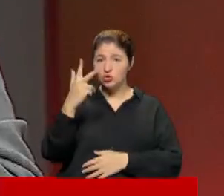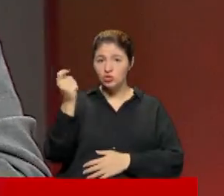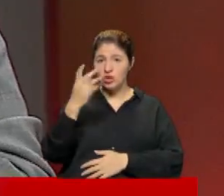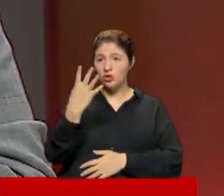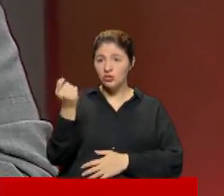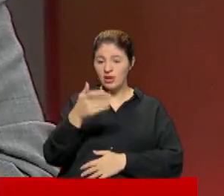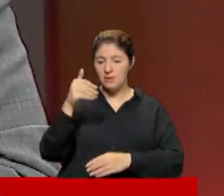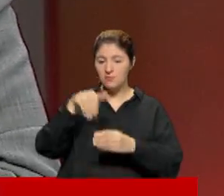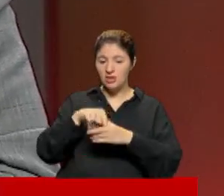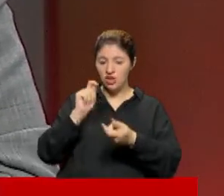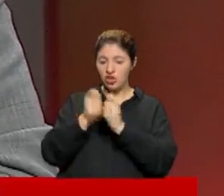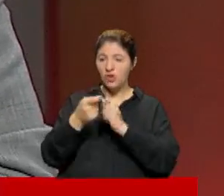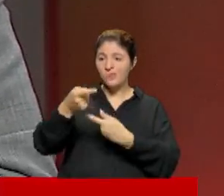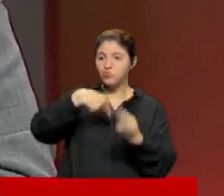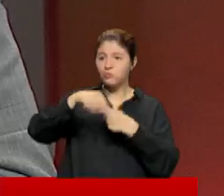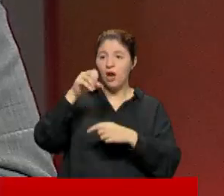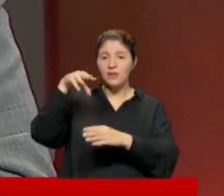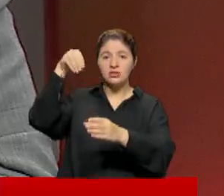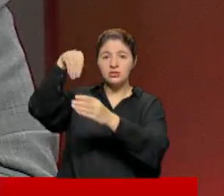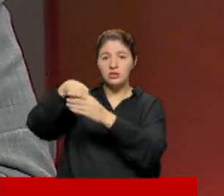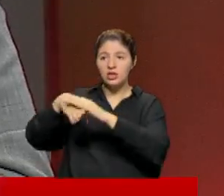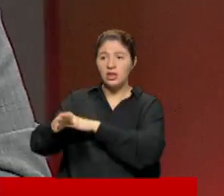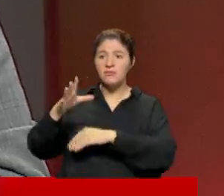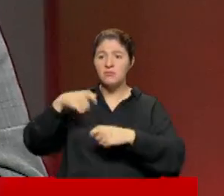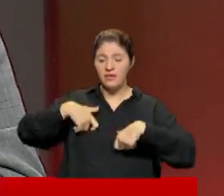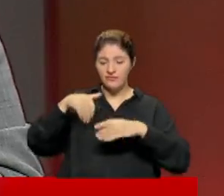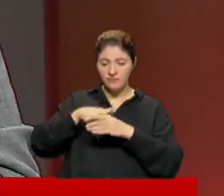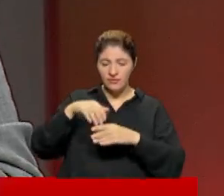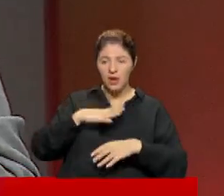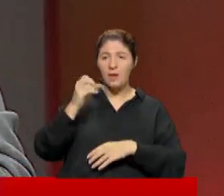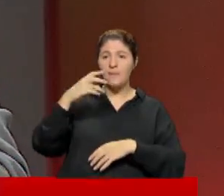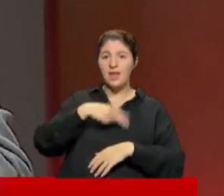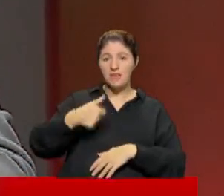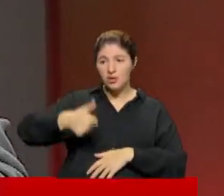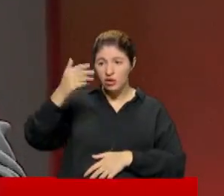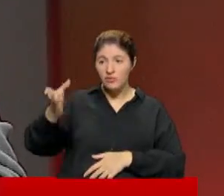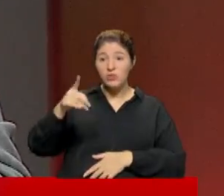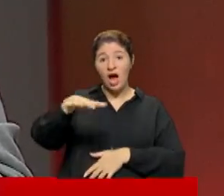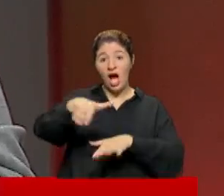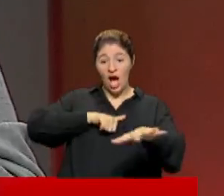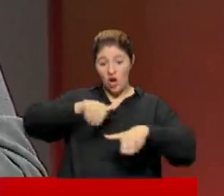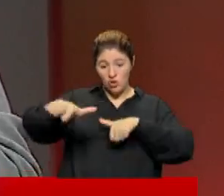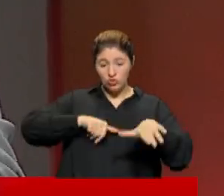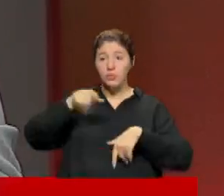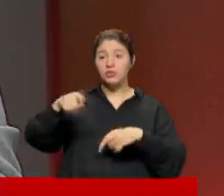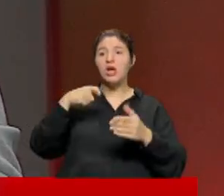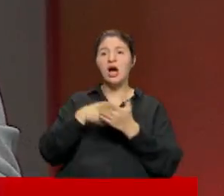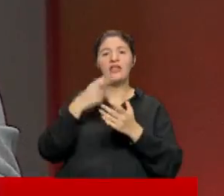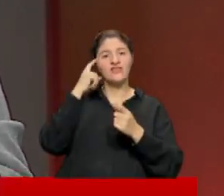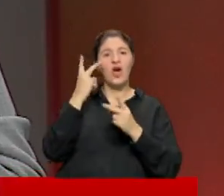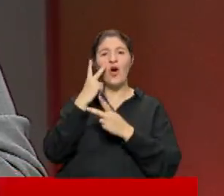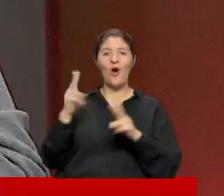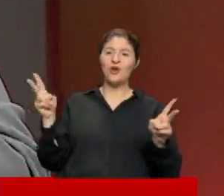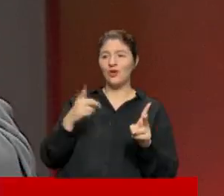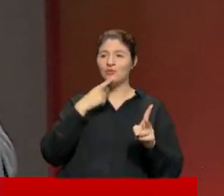tane 4 tane Parti değiştirip AKP'ye katılan milletvekilleri var belediye başkanları var Bunları alıyorsunuz partiye Bunun adına fikir özgürlüğü